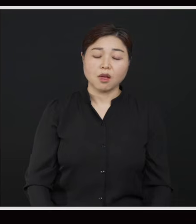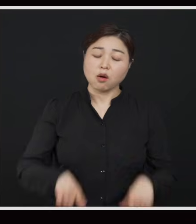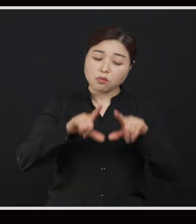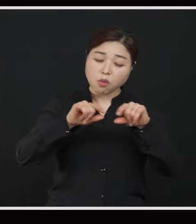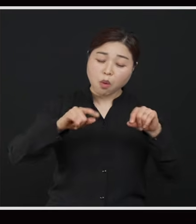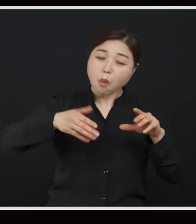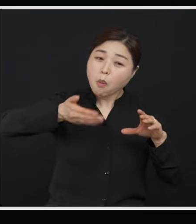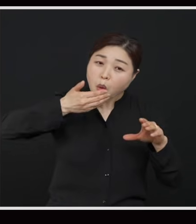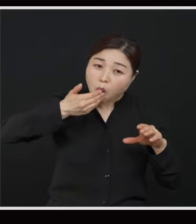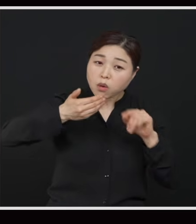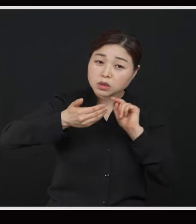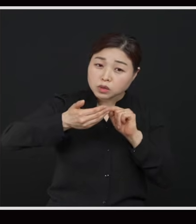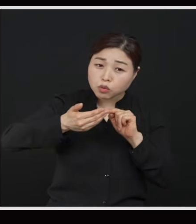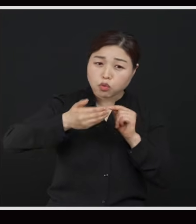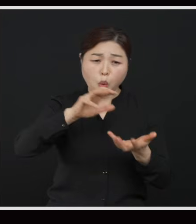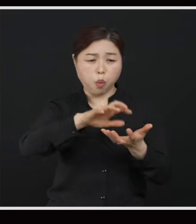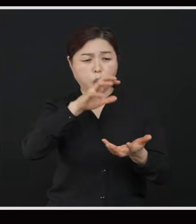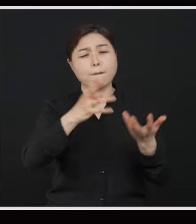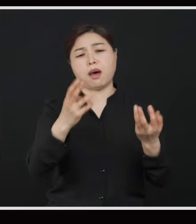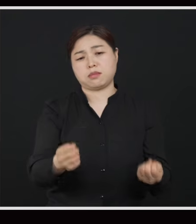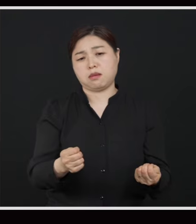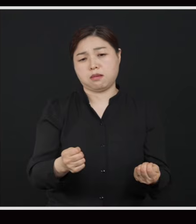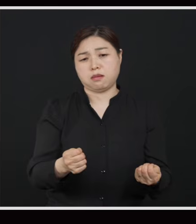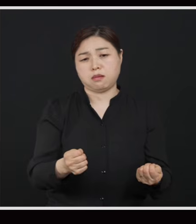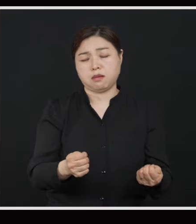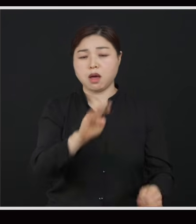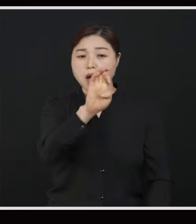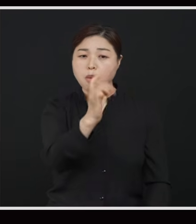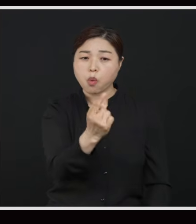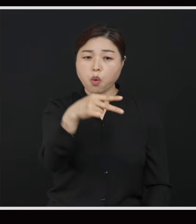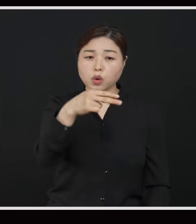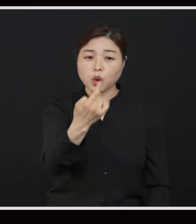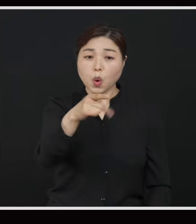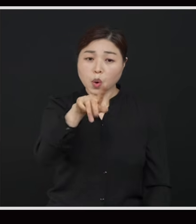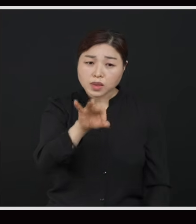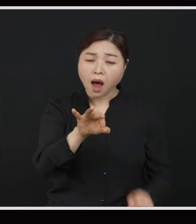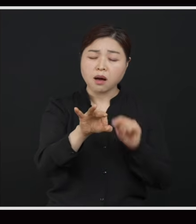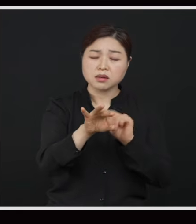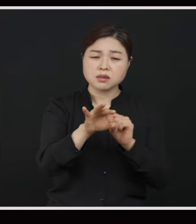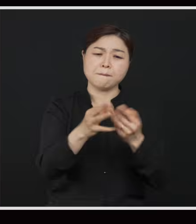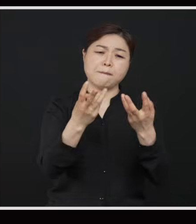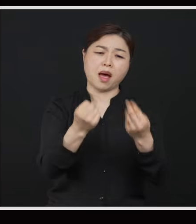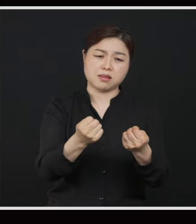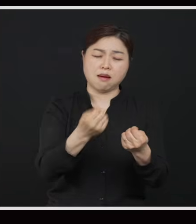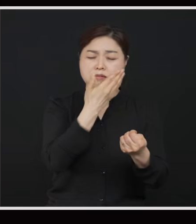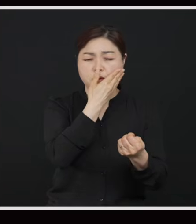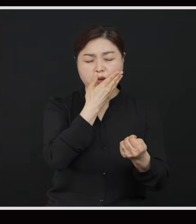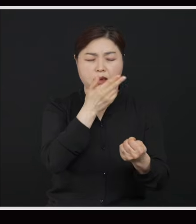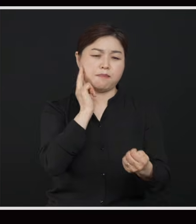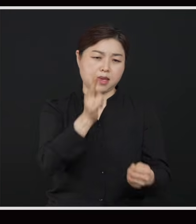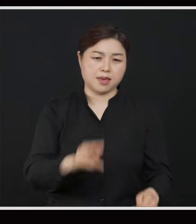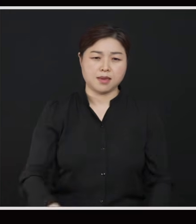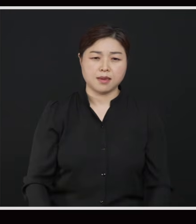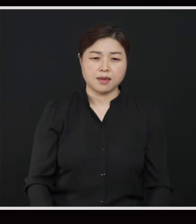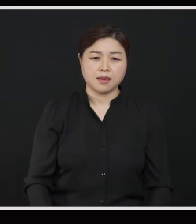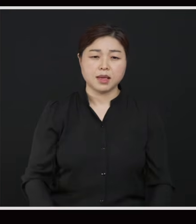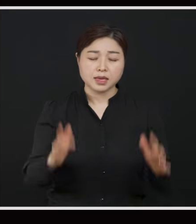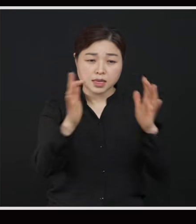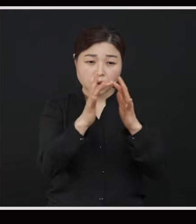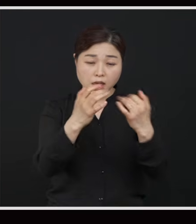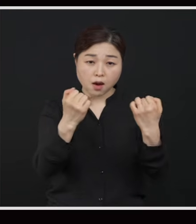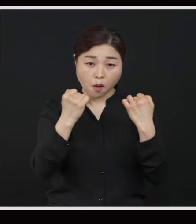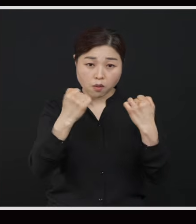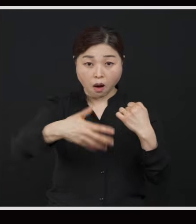식사만 하더라도 옛날보다 훨씬 더 많지 않습니까? 영양분이. 포도당이 더 많지 않습니까? 인터넷에